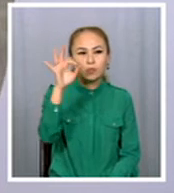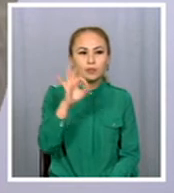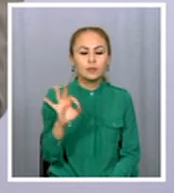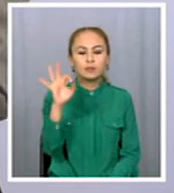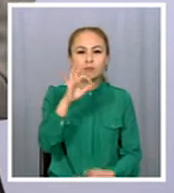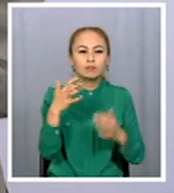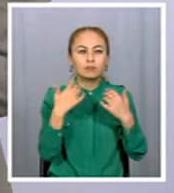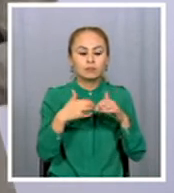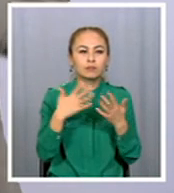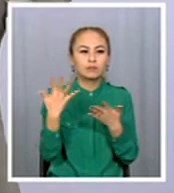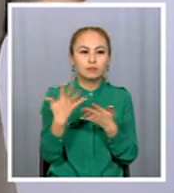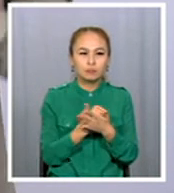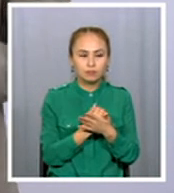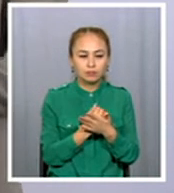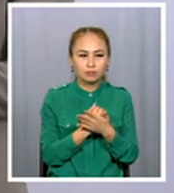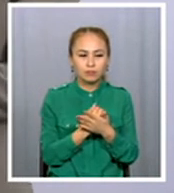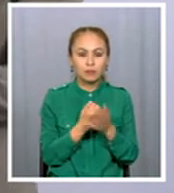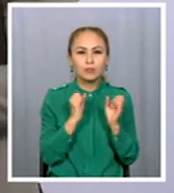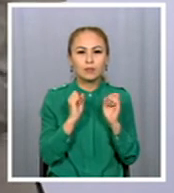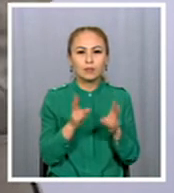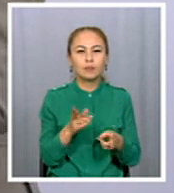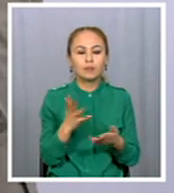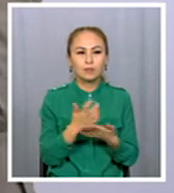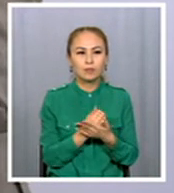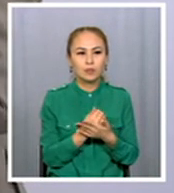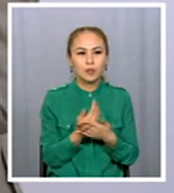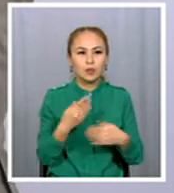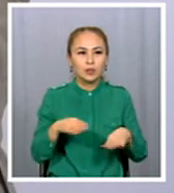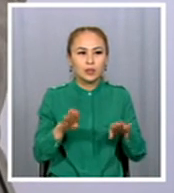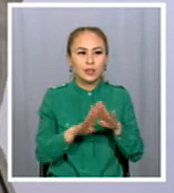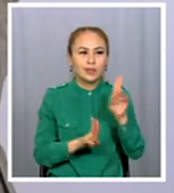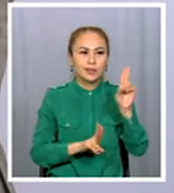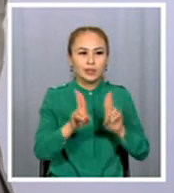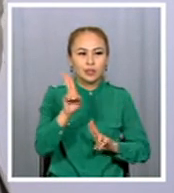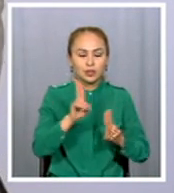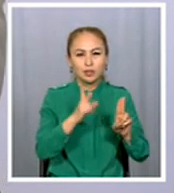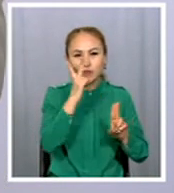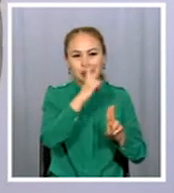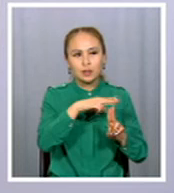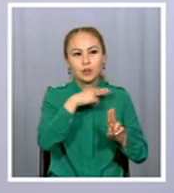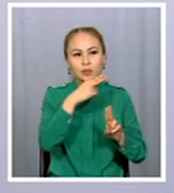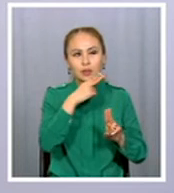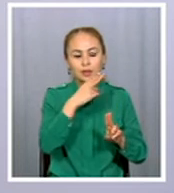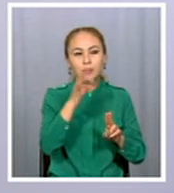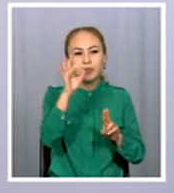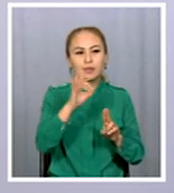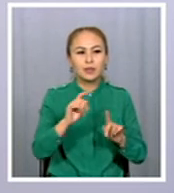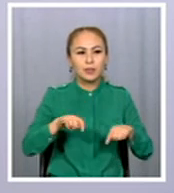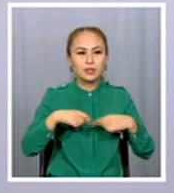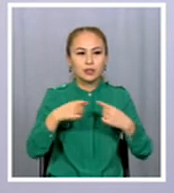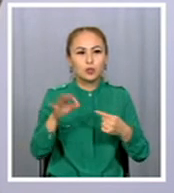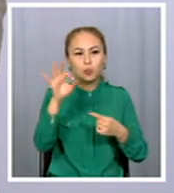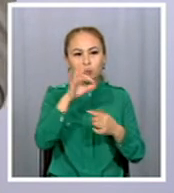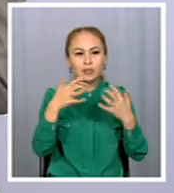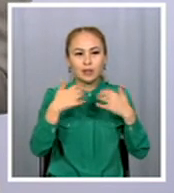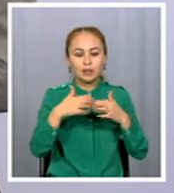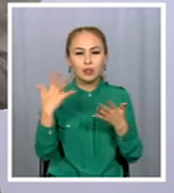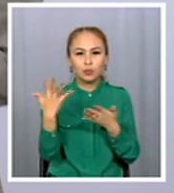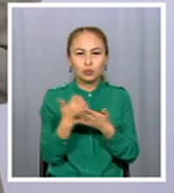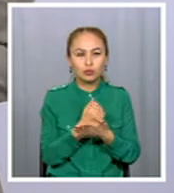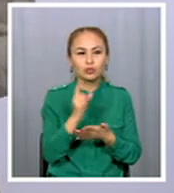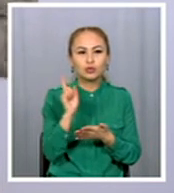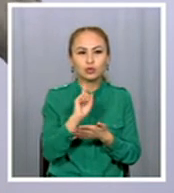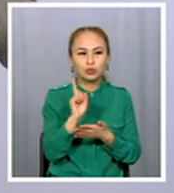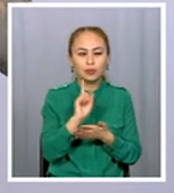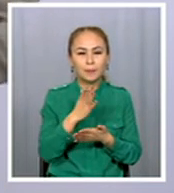бойынша санды қалай табатын едік? Ол үшін ережеге назар аударайық. Берілген проценті бойынша санды табу үшін